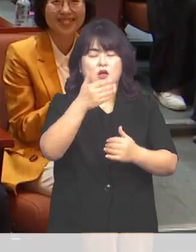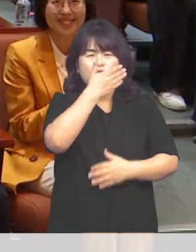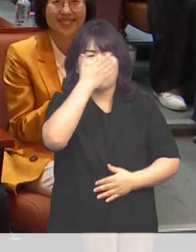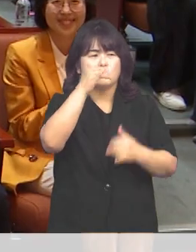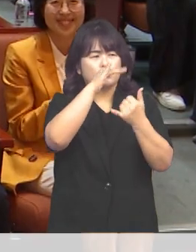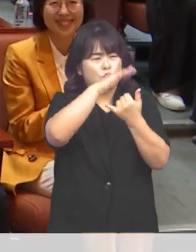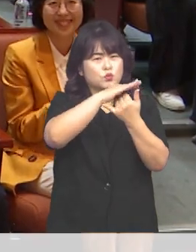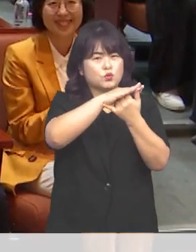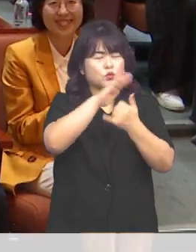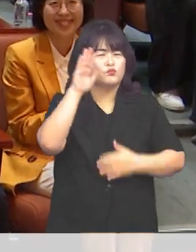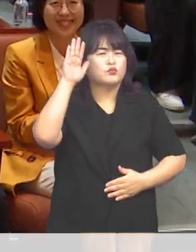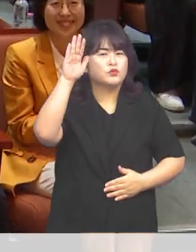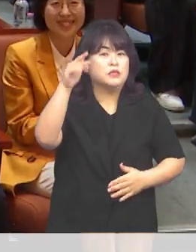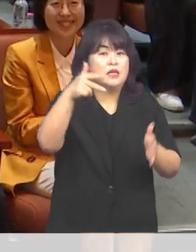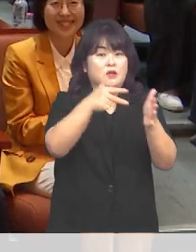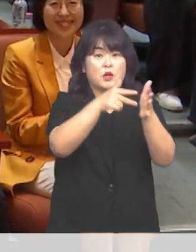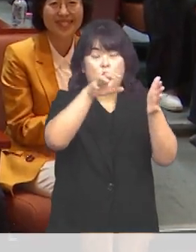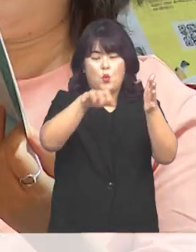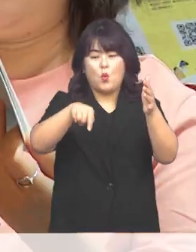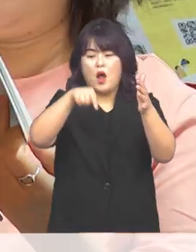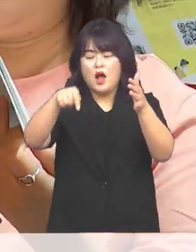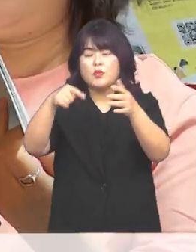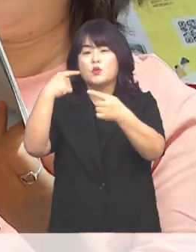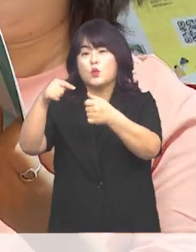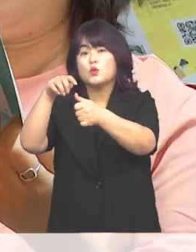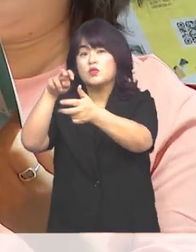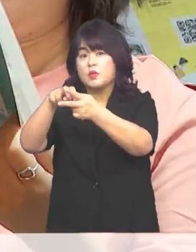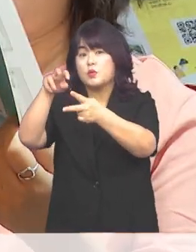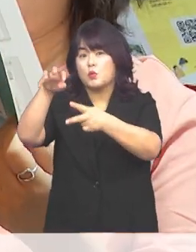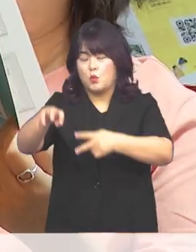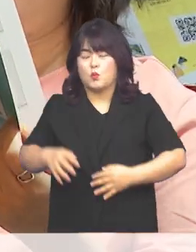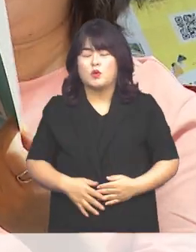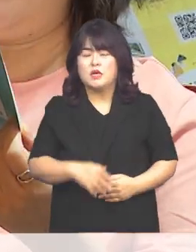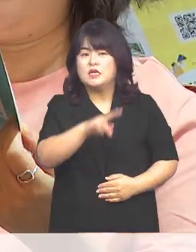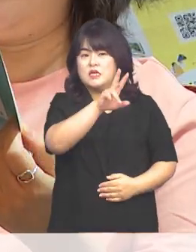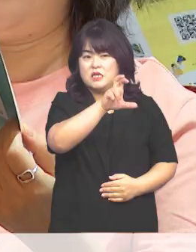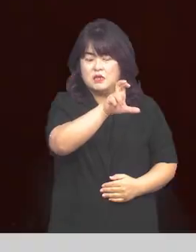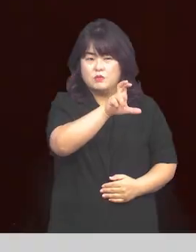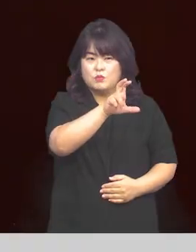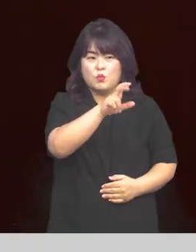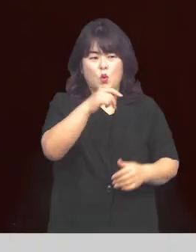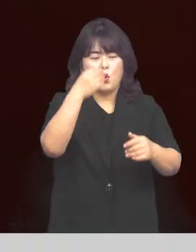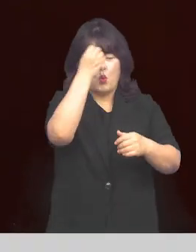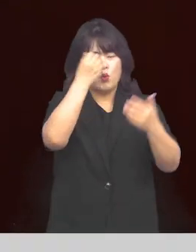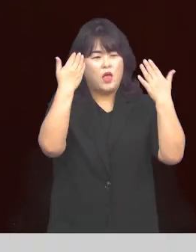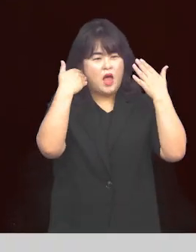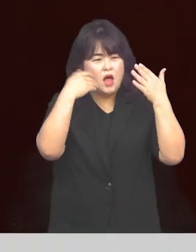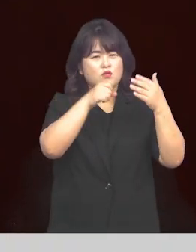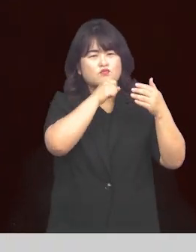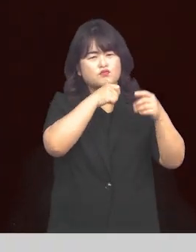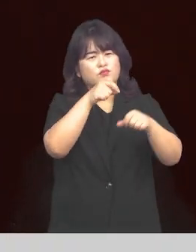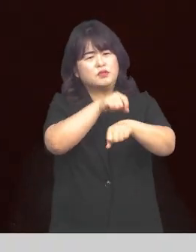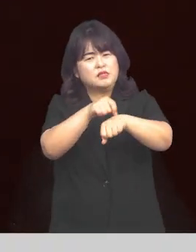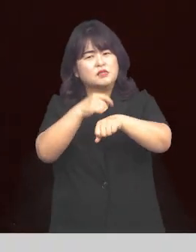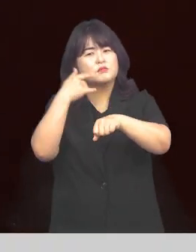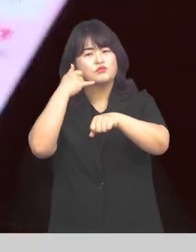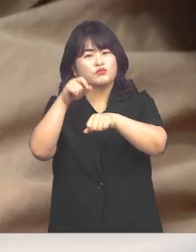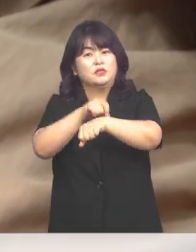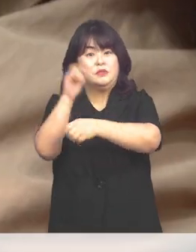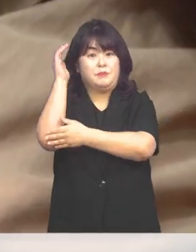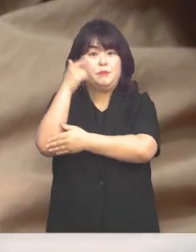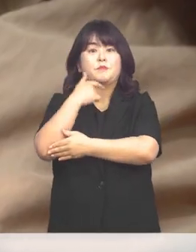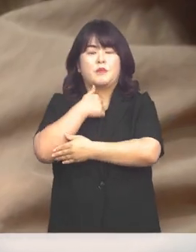용인시청 소년미래재단의 용인미래교육센터는 지난 13일 2025년 제2차 진로진학 레시피 학부모 특강을